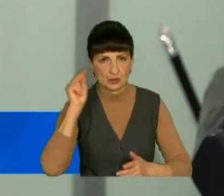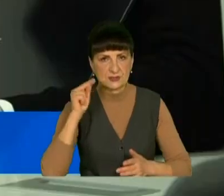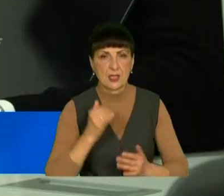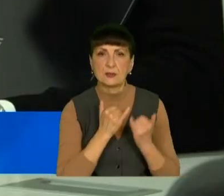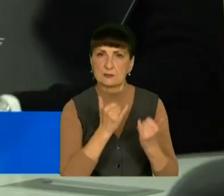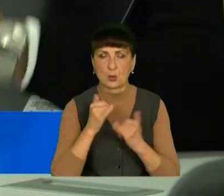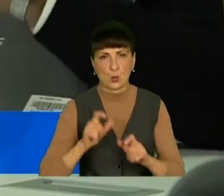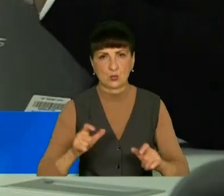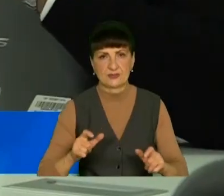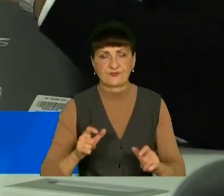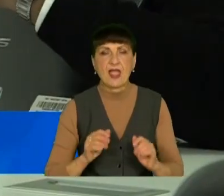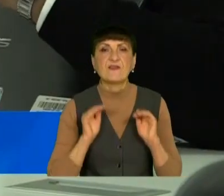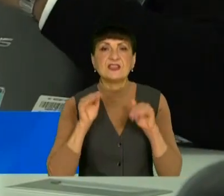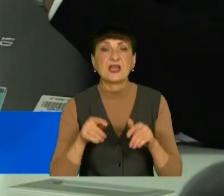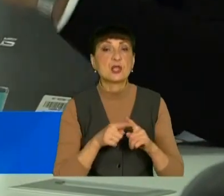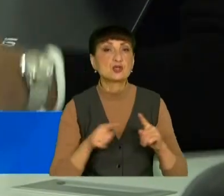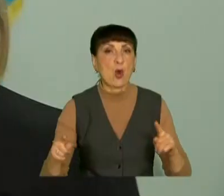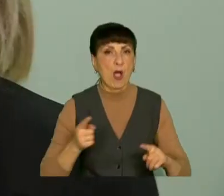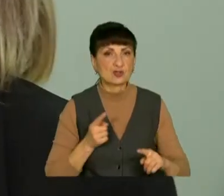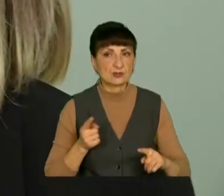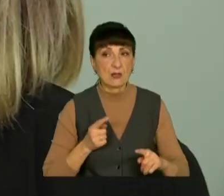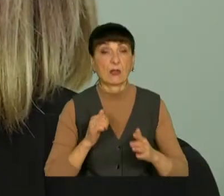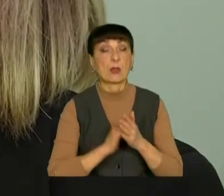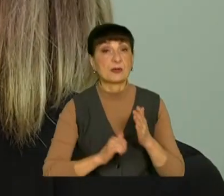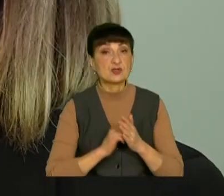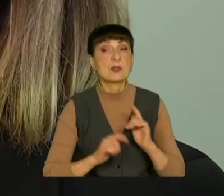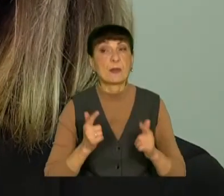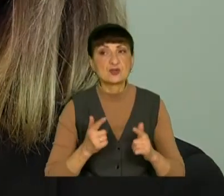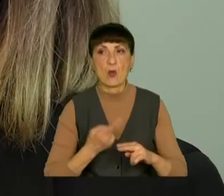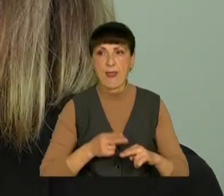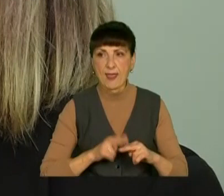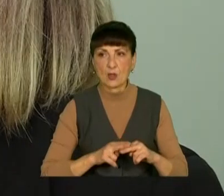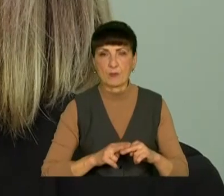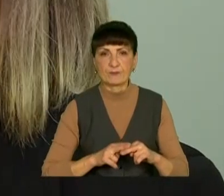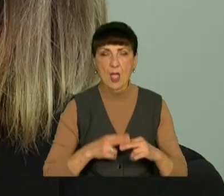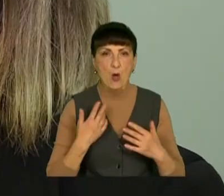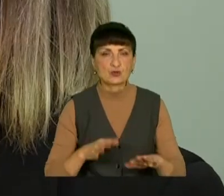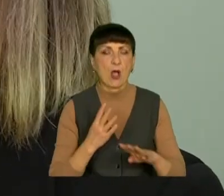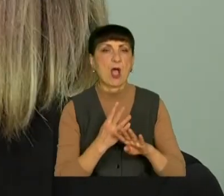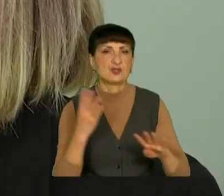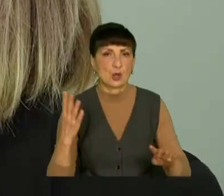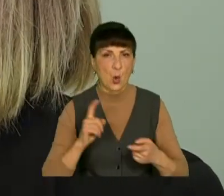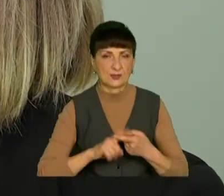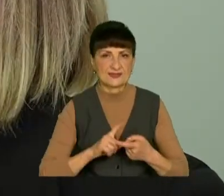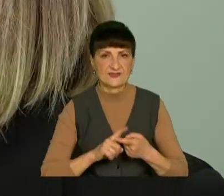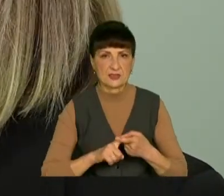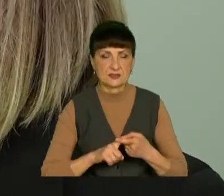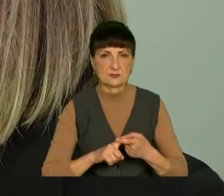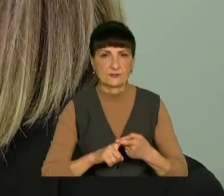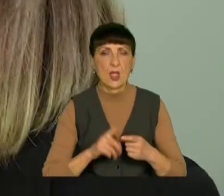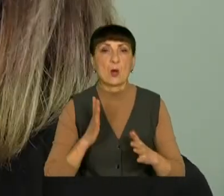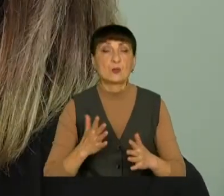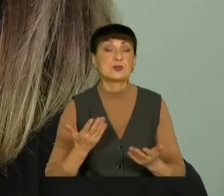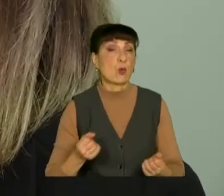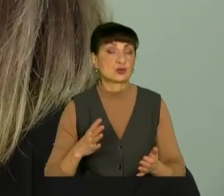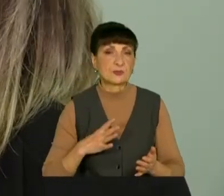клиентов. Внедрение срока ожидания – это основной причиной, в основном является это выстраивание очередности. То есть будет, скорее